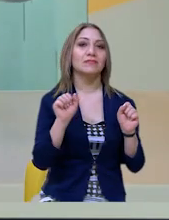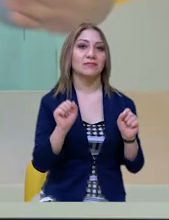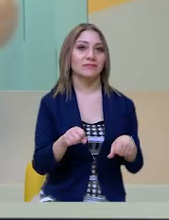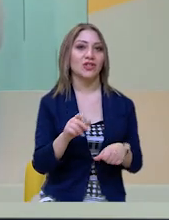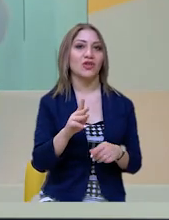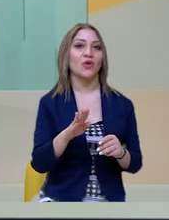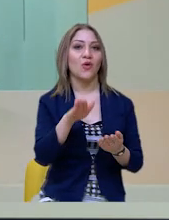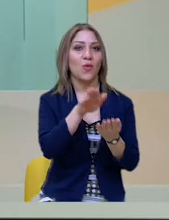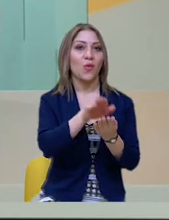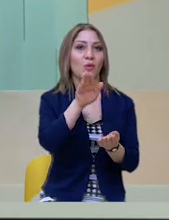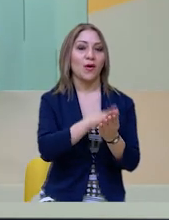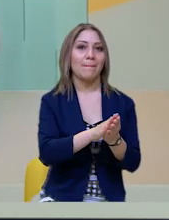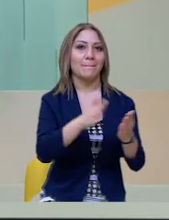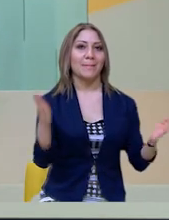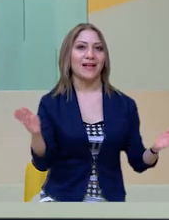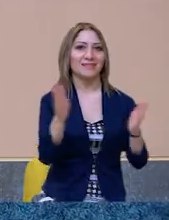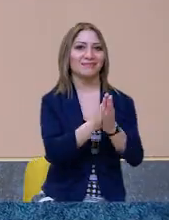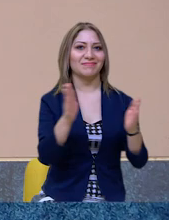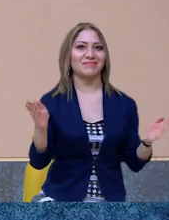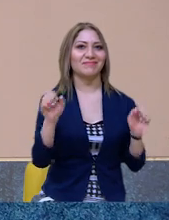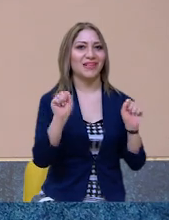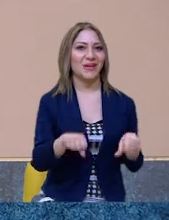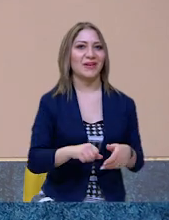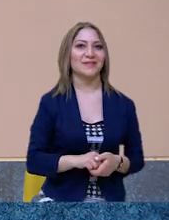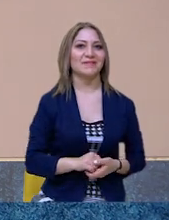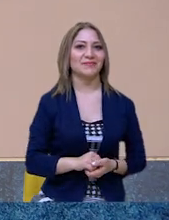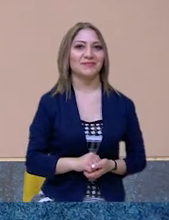մեր կոկորդիլոսին բացել ու փակել։